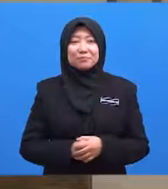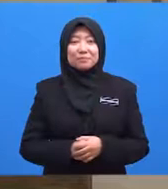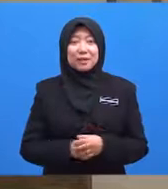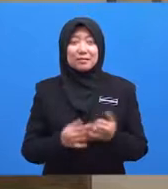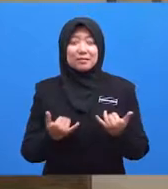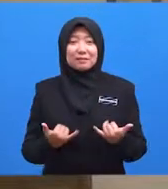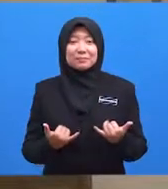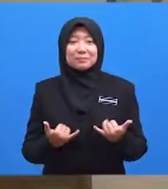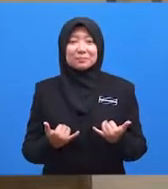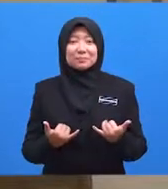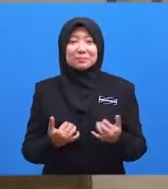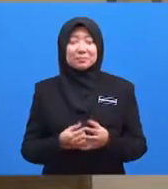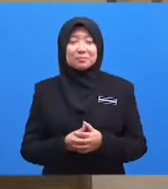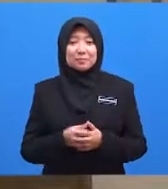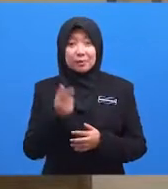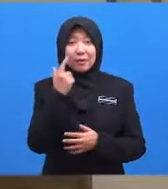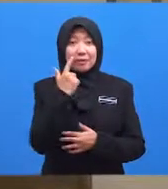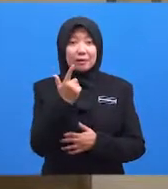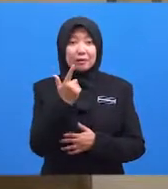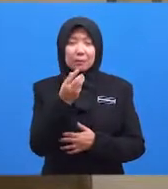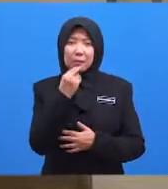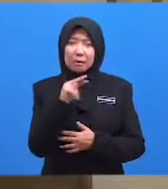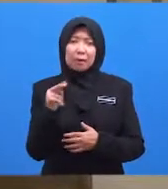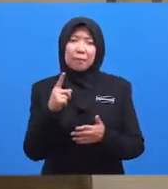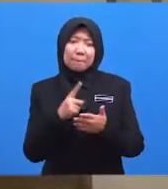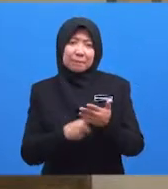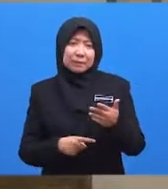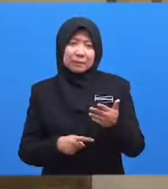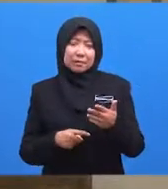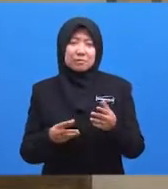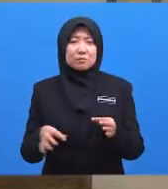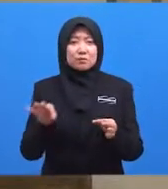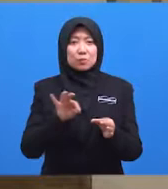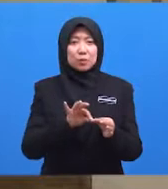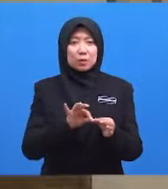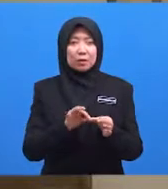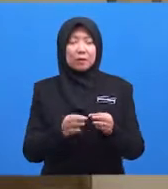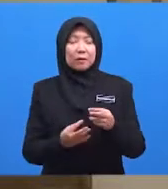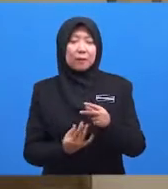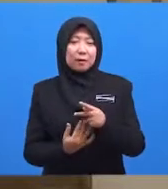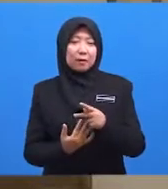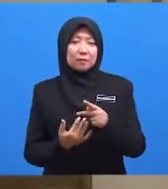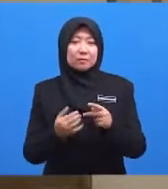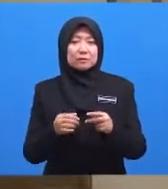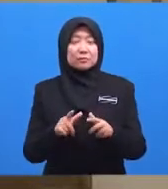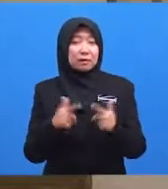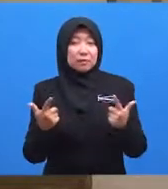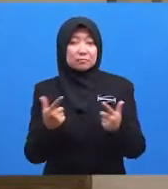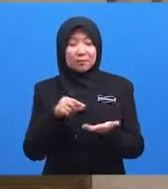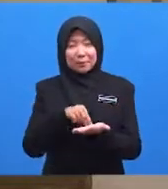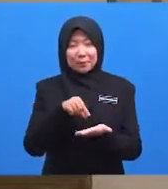Sekarang, mari kita lihat makanan apa yang sesuai dipanggang selain dari ayam.